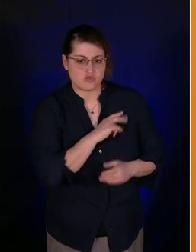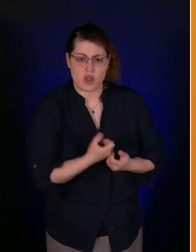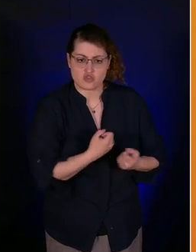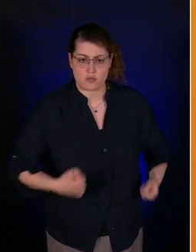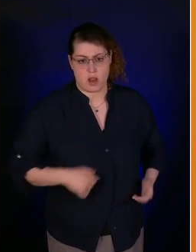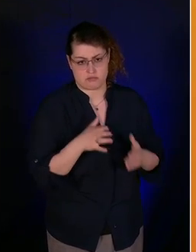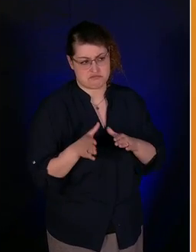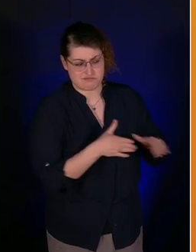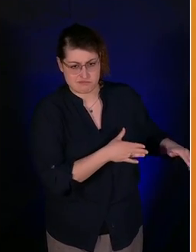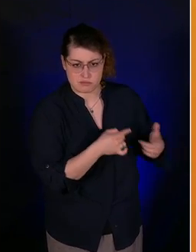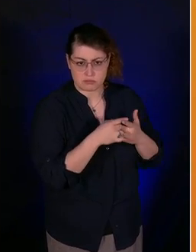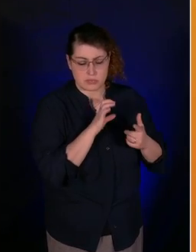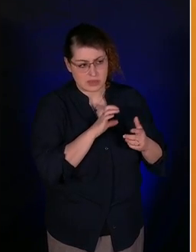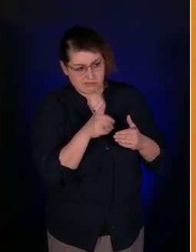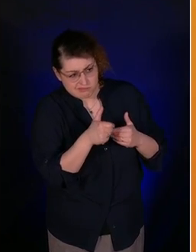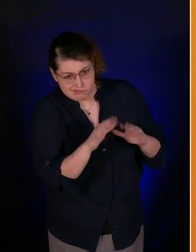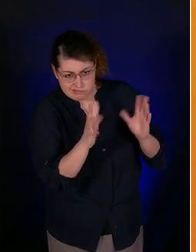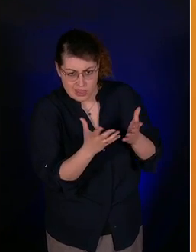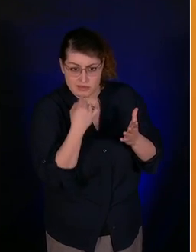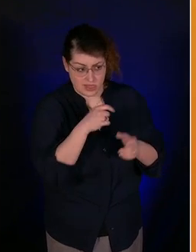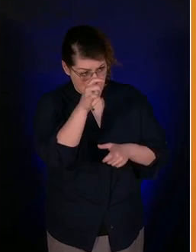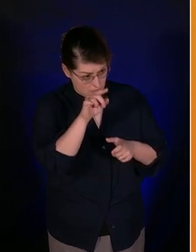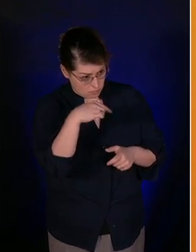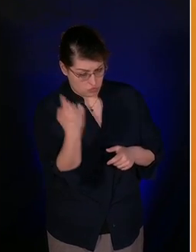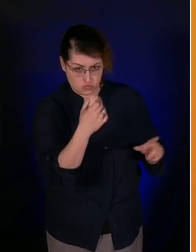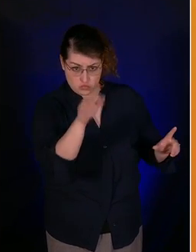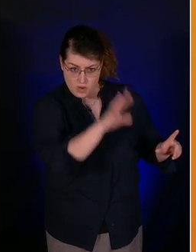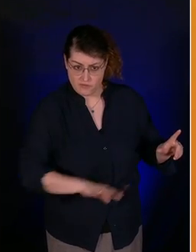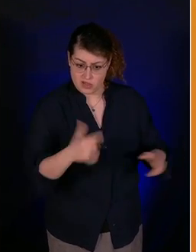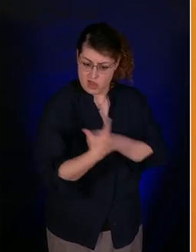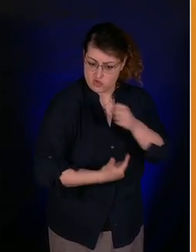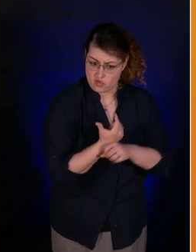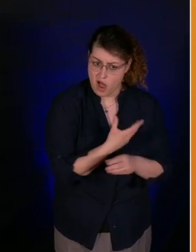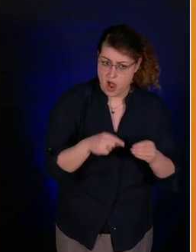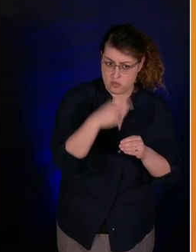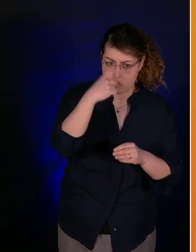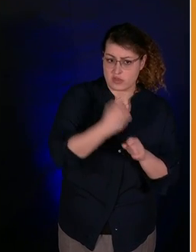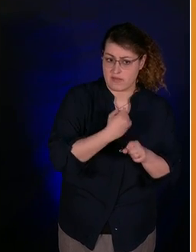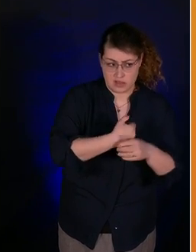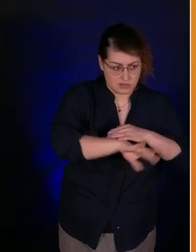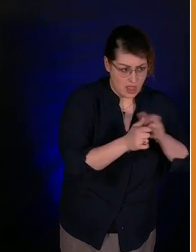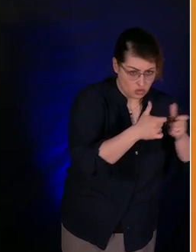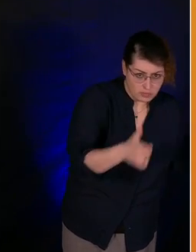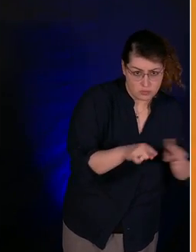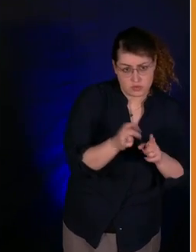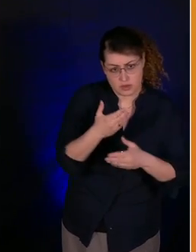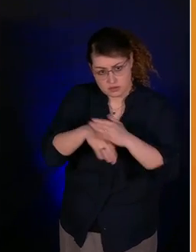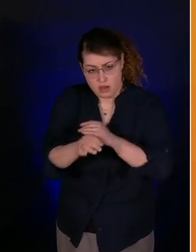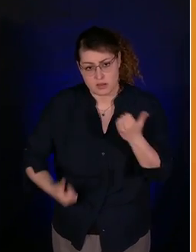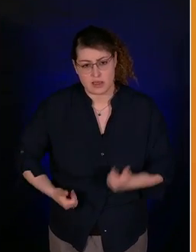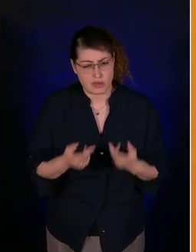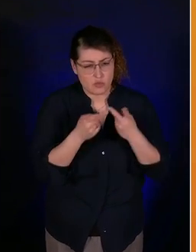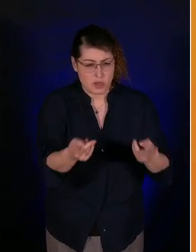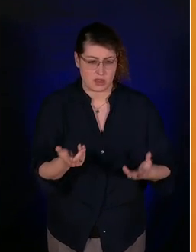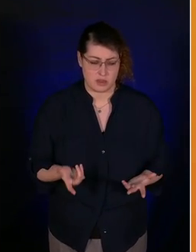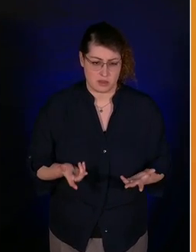durée de cotisation nécessaire, condamne l'ensemble des travailleurs du pays à 2 ans fermes dans les entreprises et les services publics. Dans